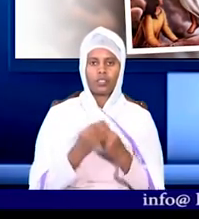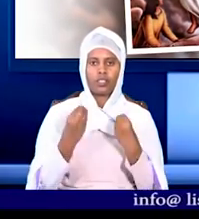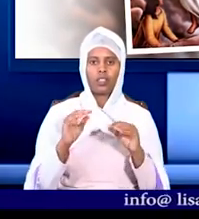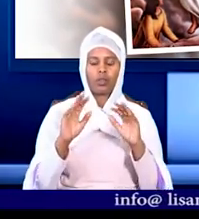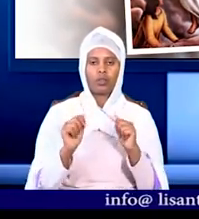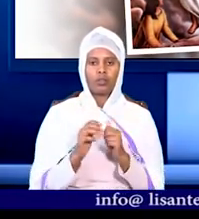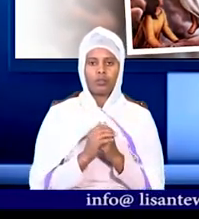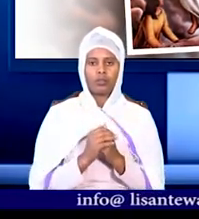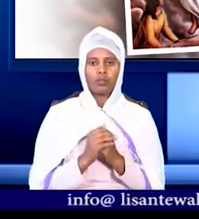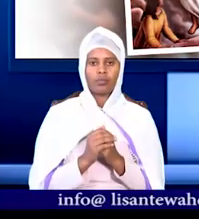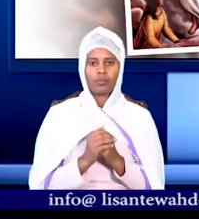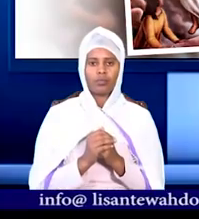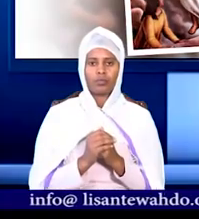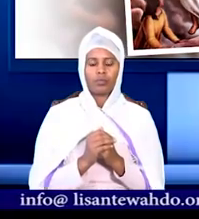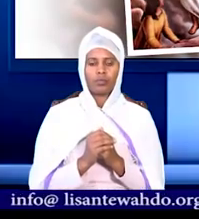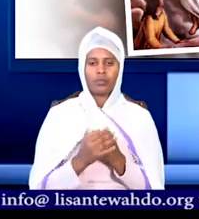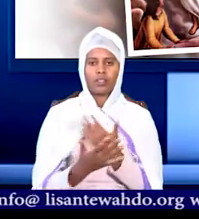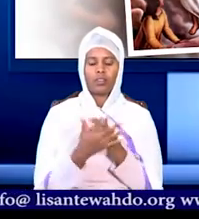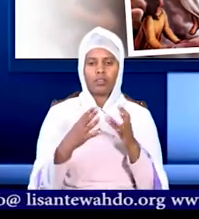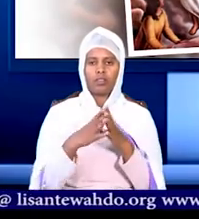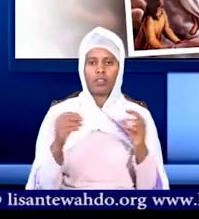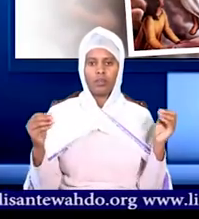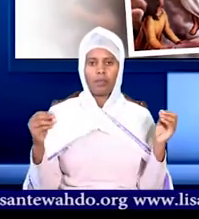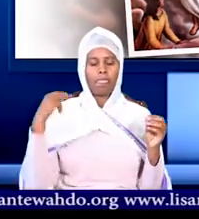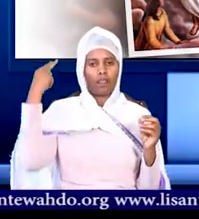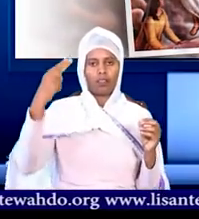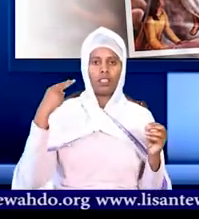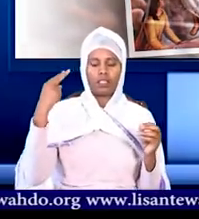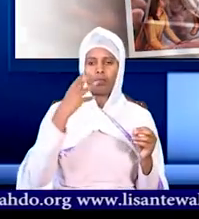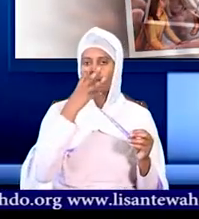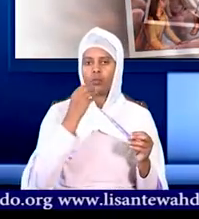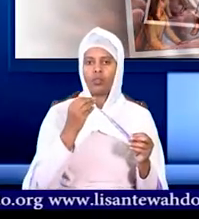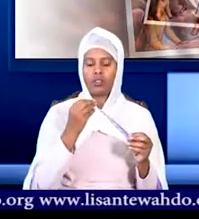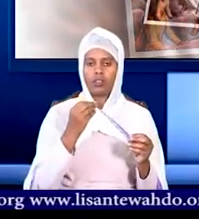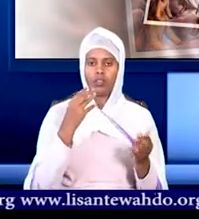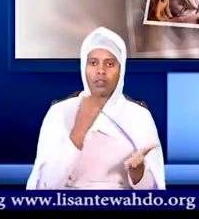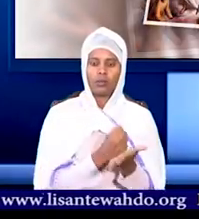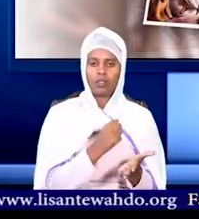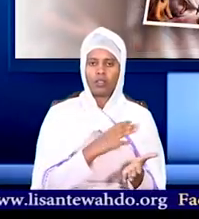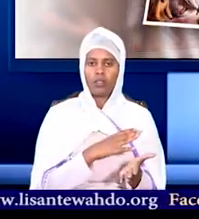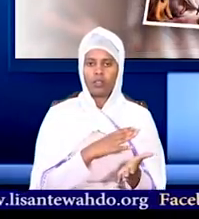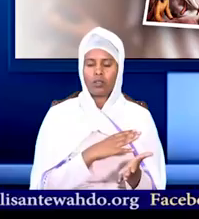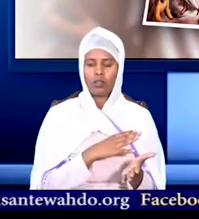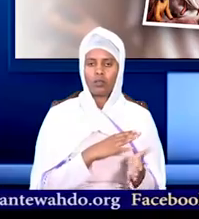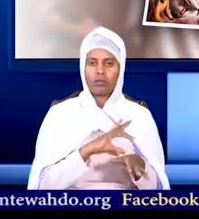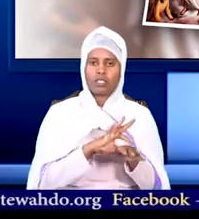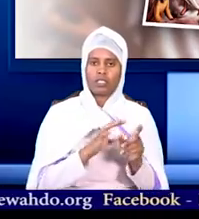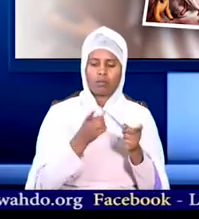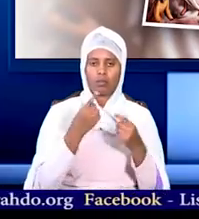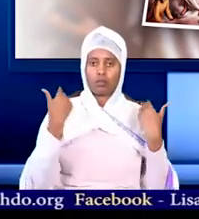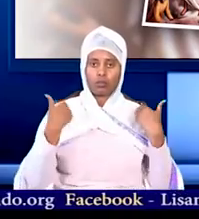ህያው ኣምላኽ ግን እንታይ ኮነ በስቢሱ ዶ ይብስብስ ናይ ዘለዓለማዊ ህያው በዓሉ ገሊፅዎ